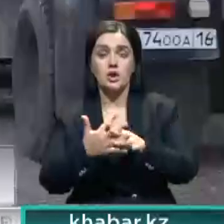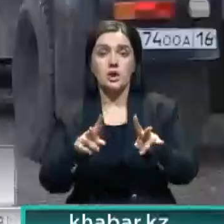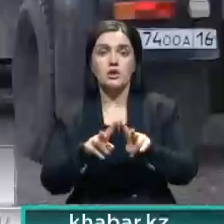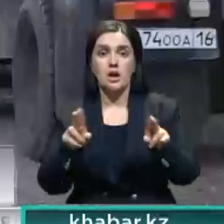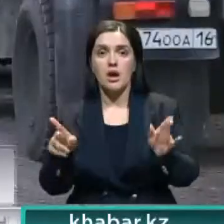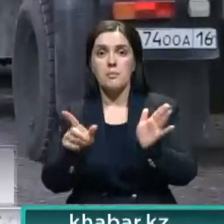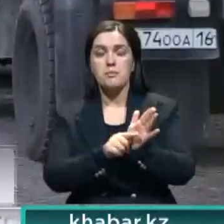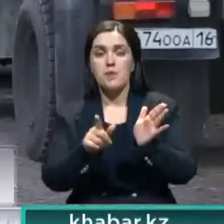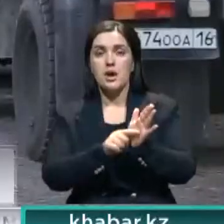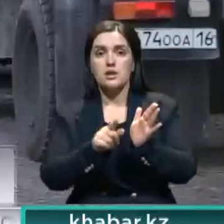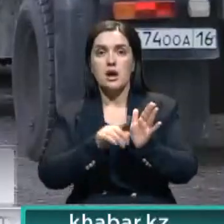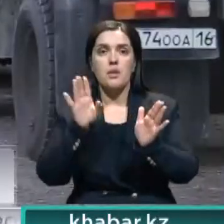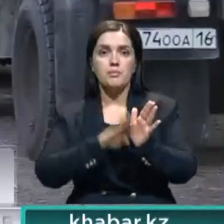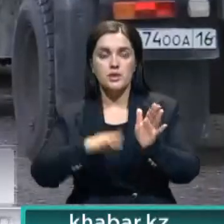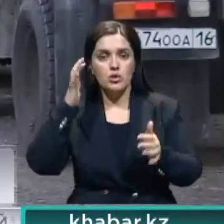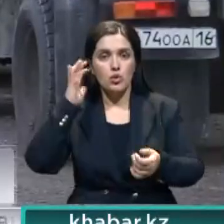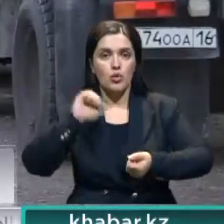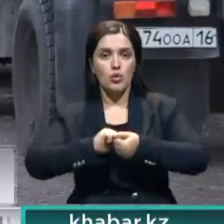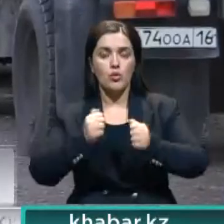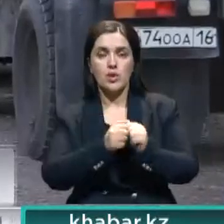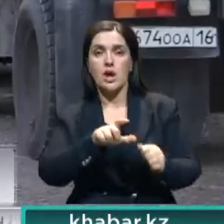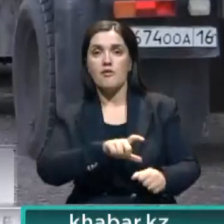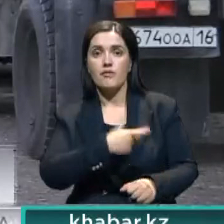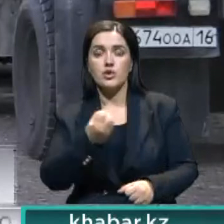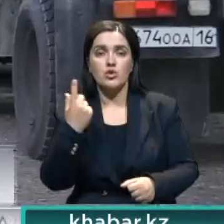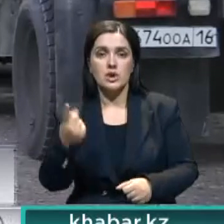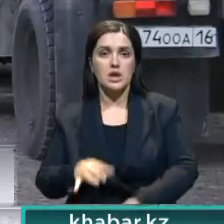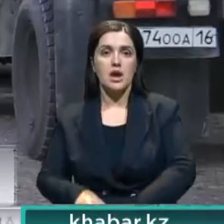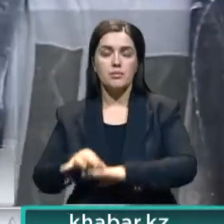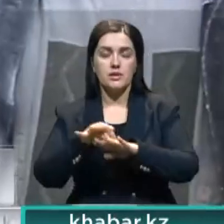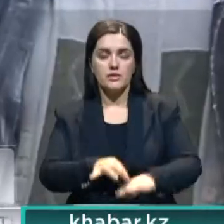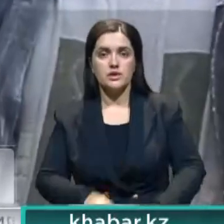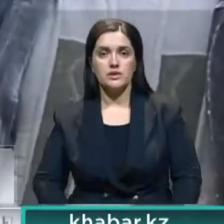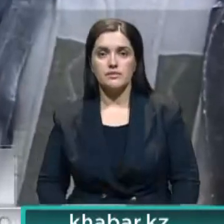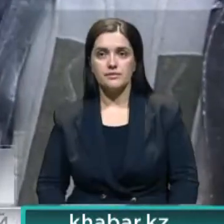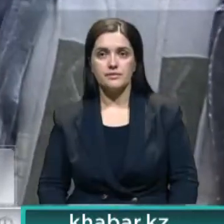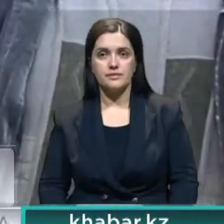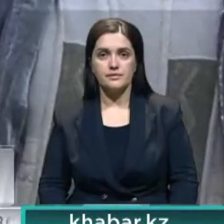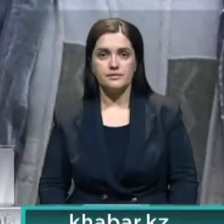пенсионеры остаются сейчас без угля. Возмущается еще один перевозчик Марат Айтуаров.